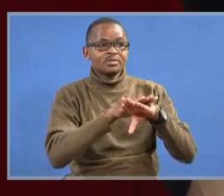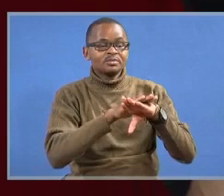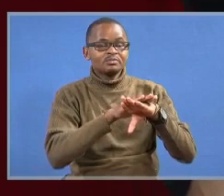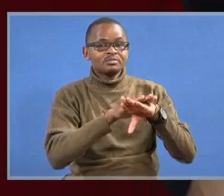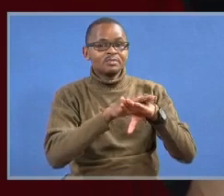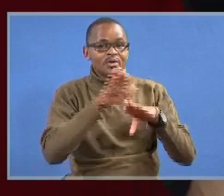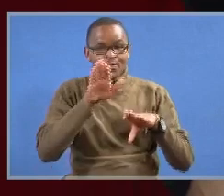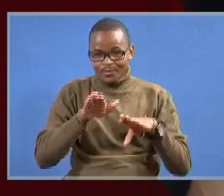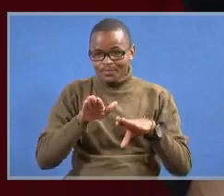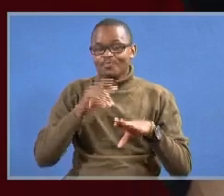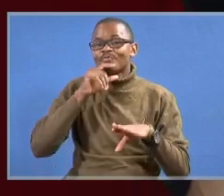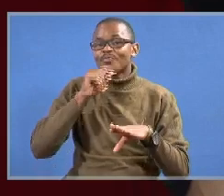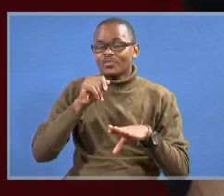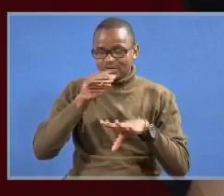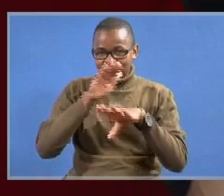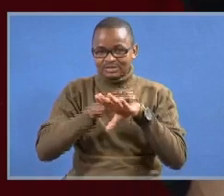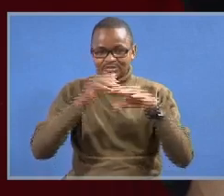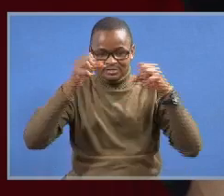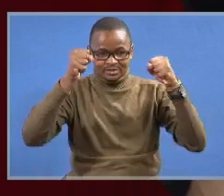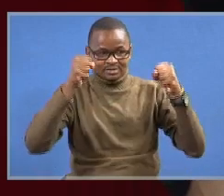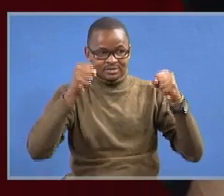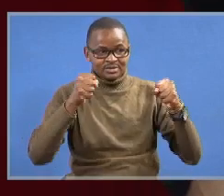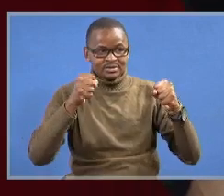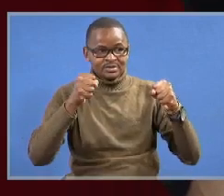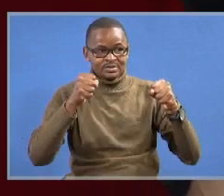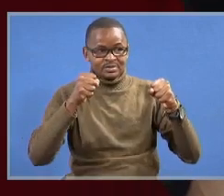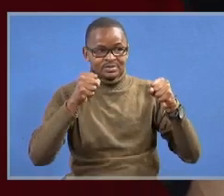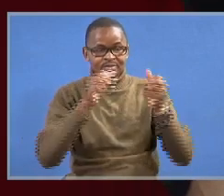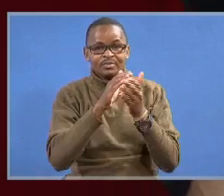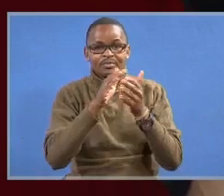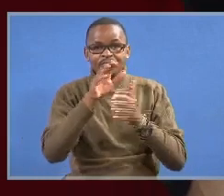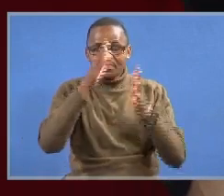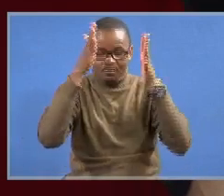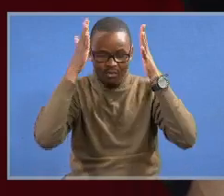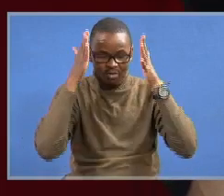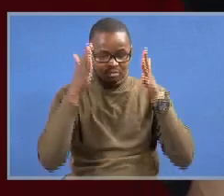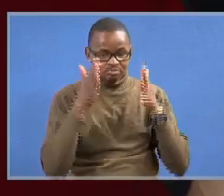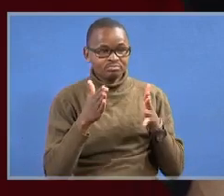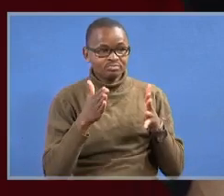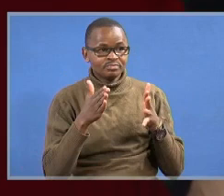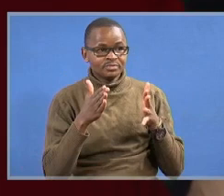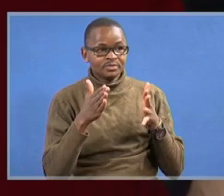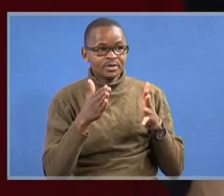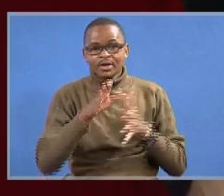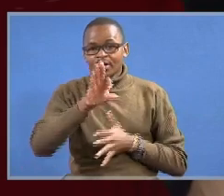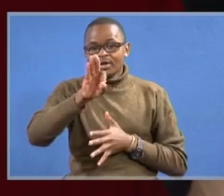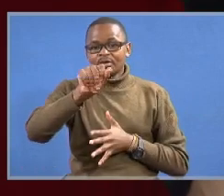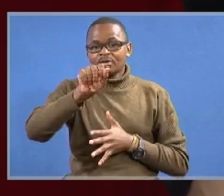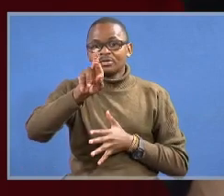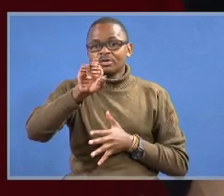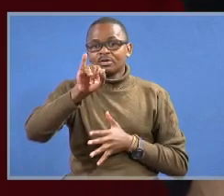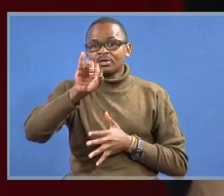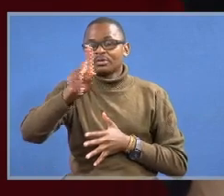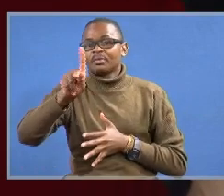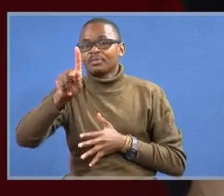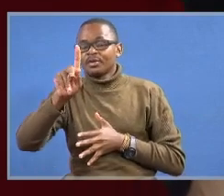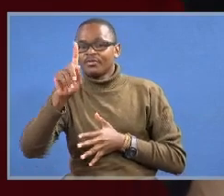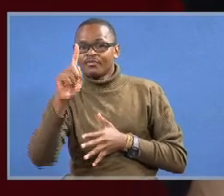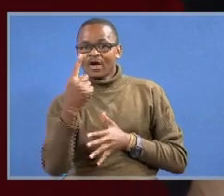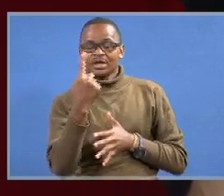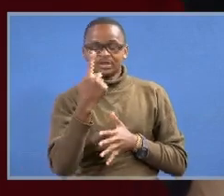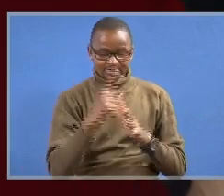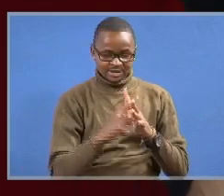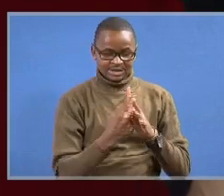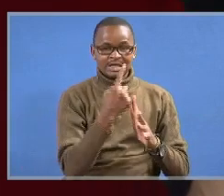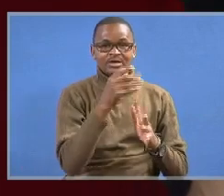women of good, strong moral fabric, who will be the